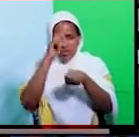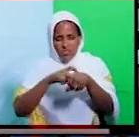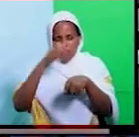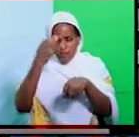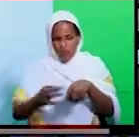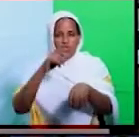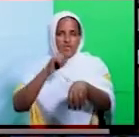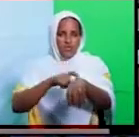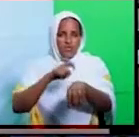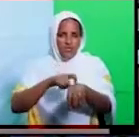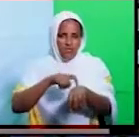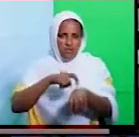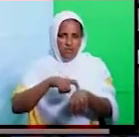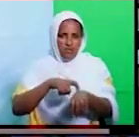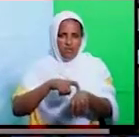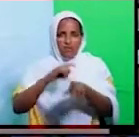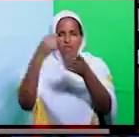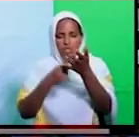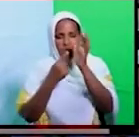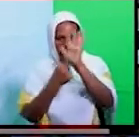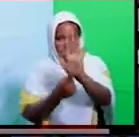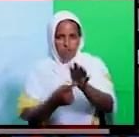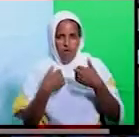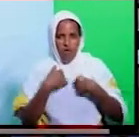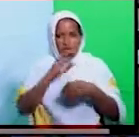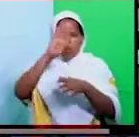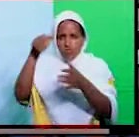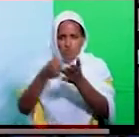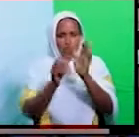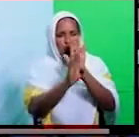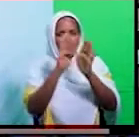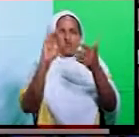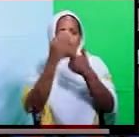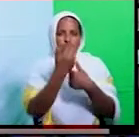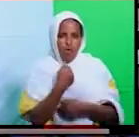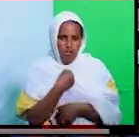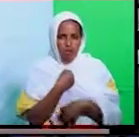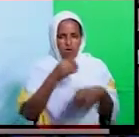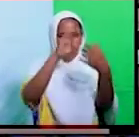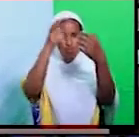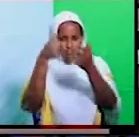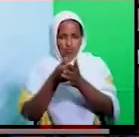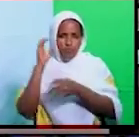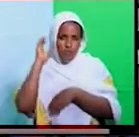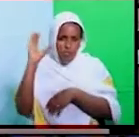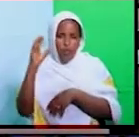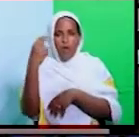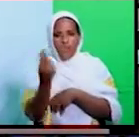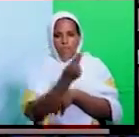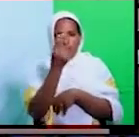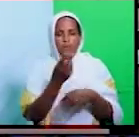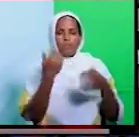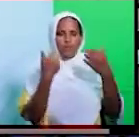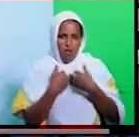እንደ መሰላል ማለት ነው። መሰላል የሚተከለው ወደ ላይ ለመውጣት ነው። ስለዚህ በመጽሐፍ ቅዱስ ቃል ወደ